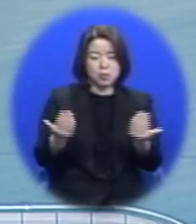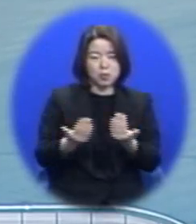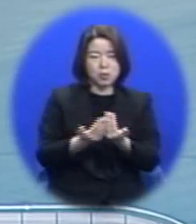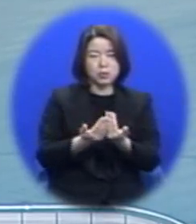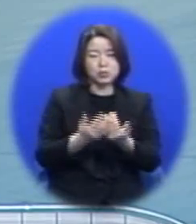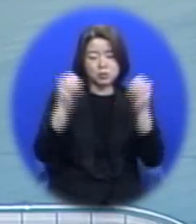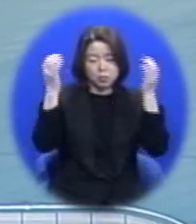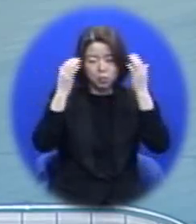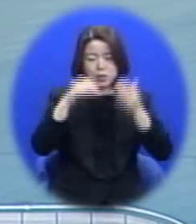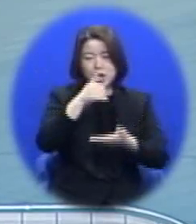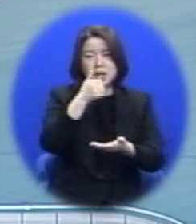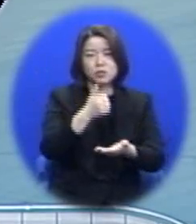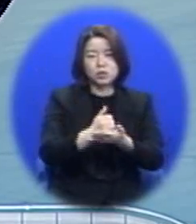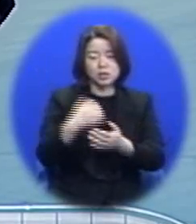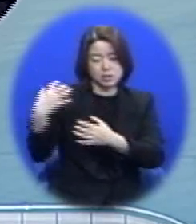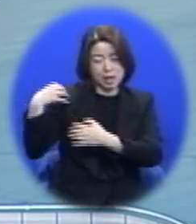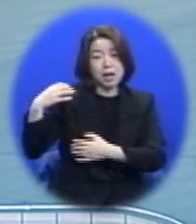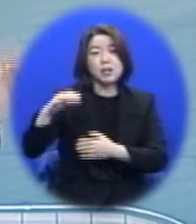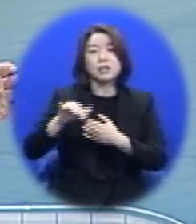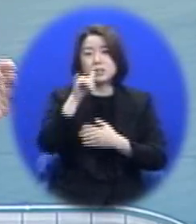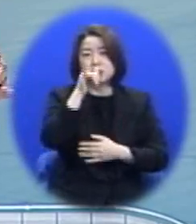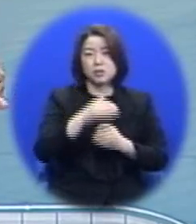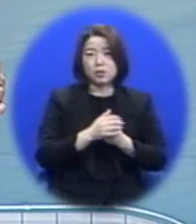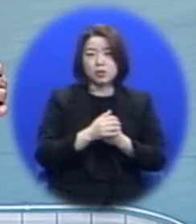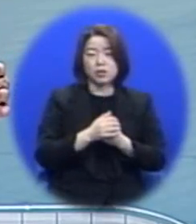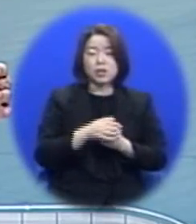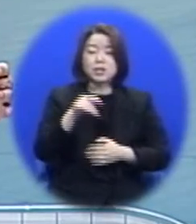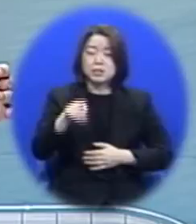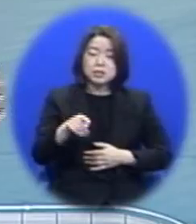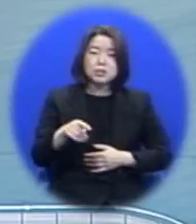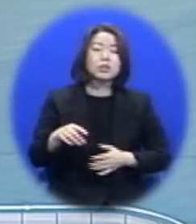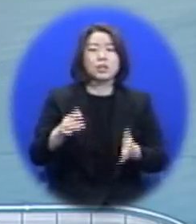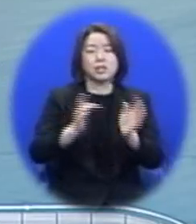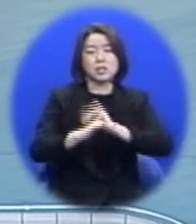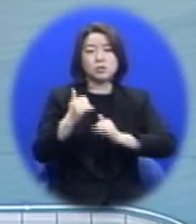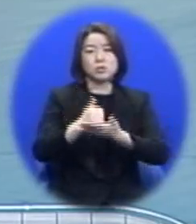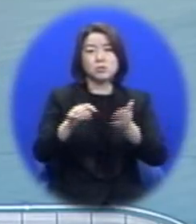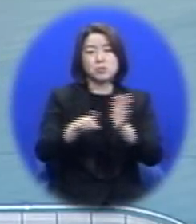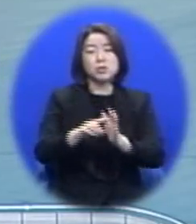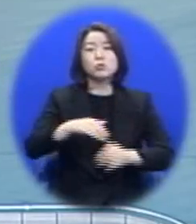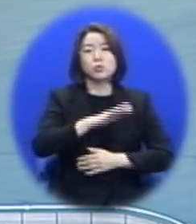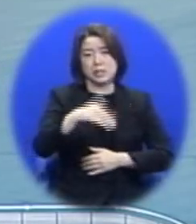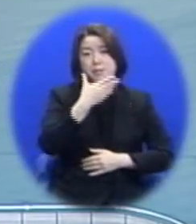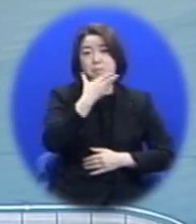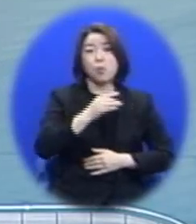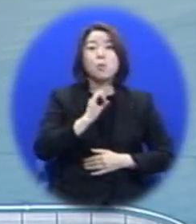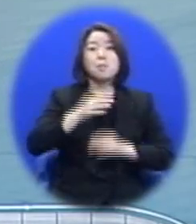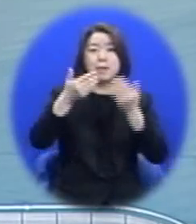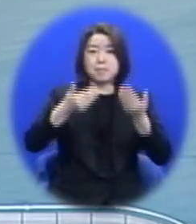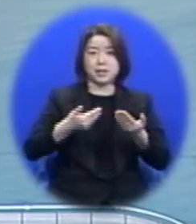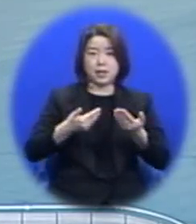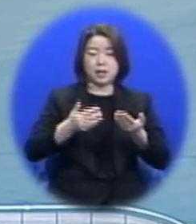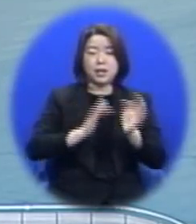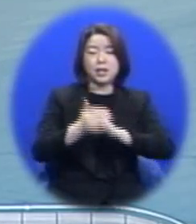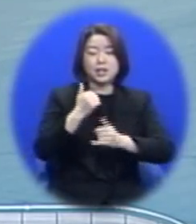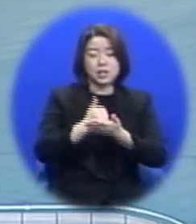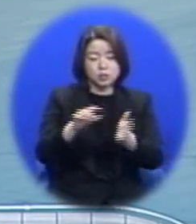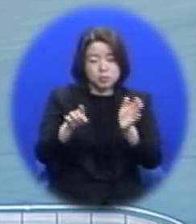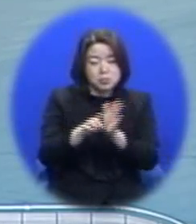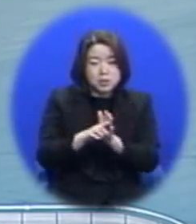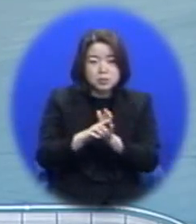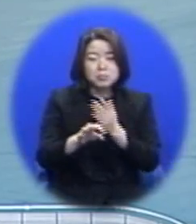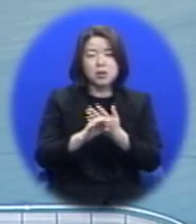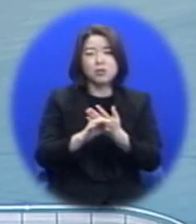짊어지셨으니 예수 믿는 우리는 복만 받는데 예수를 믿게만 하면 반드시 성공한다.